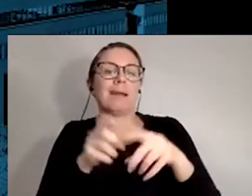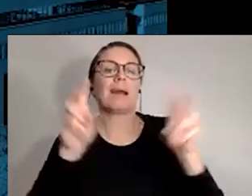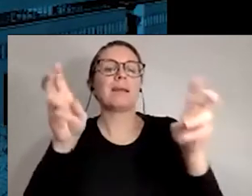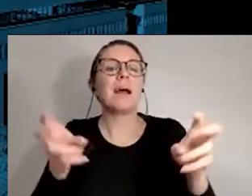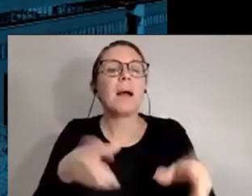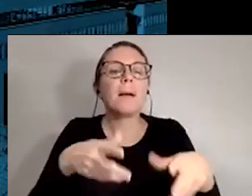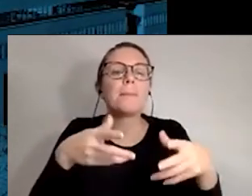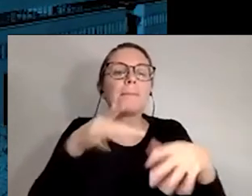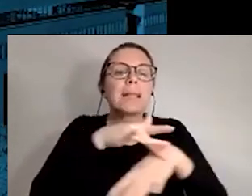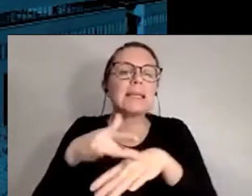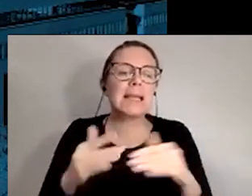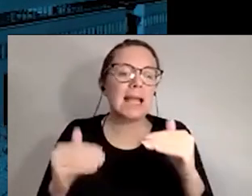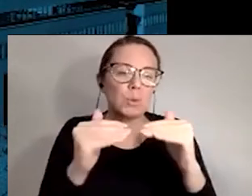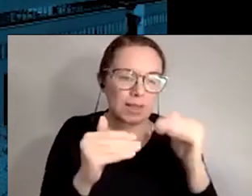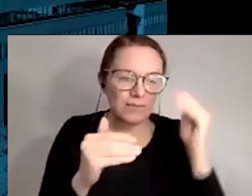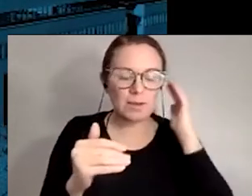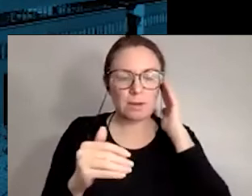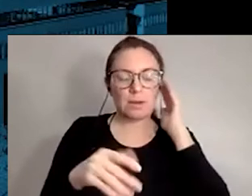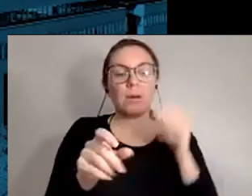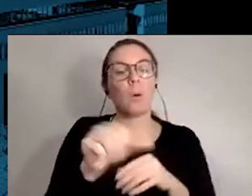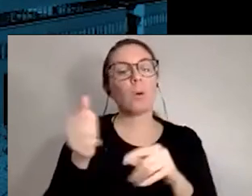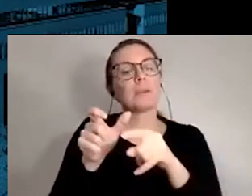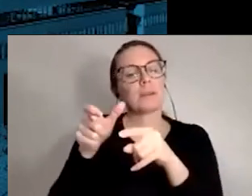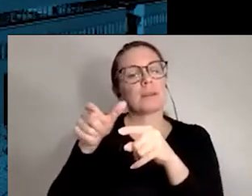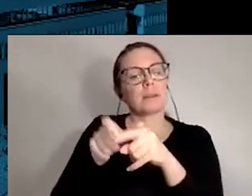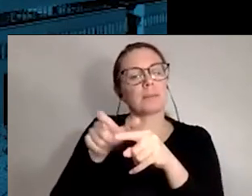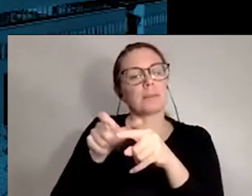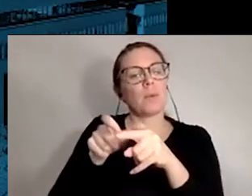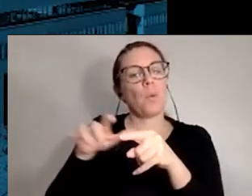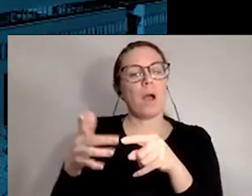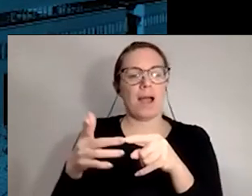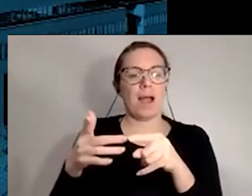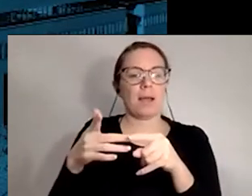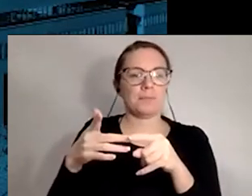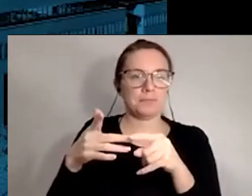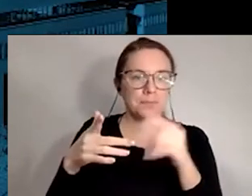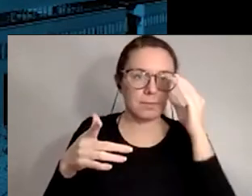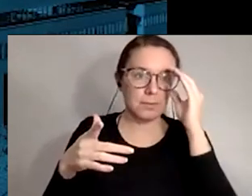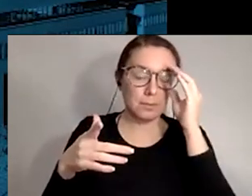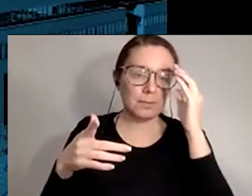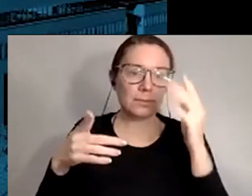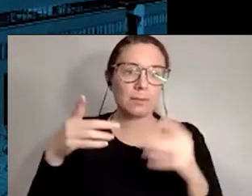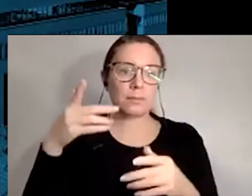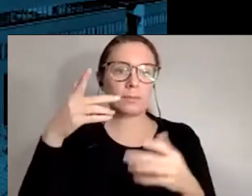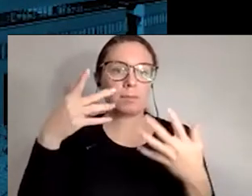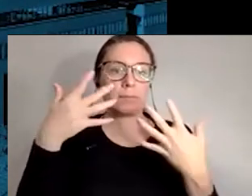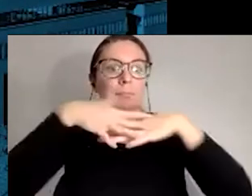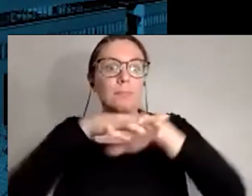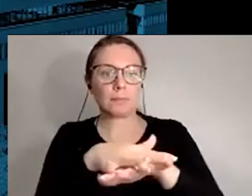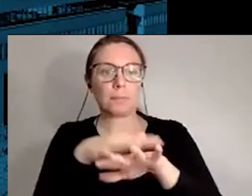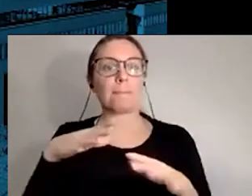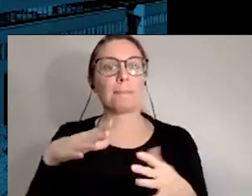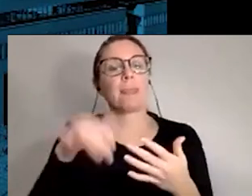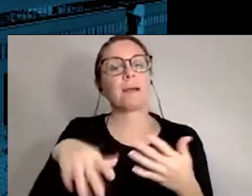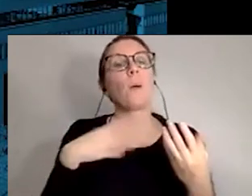le terme mobilité qu'on a décliné au pluriel. L'idée sous-jacente derrière cette table ronde est, bien sûr, la